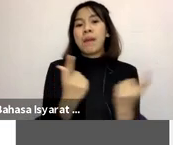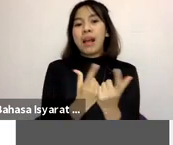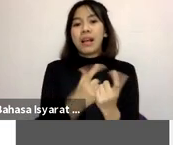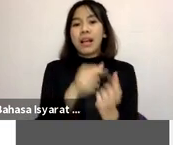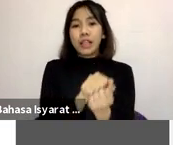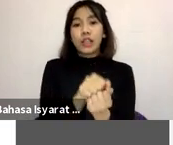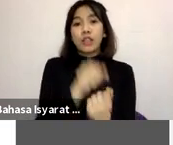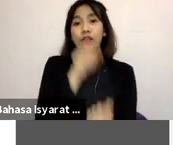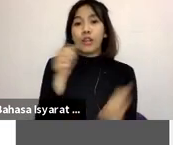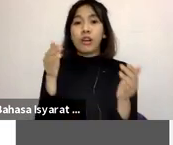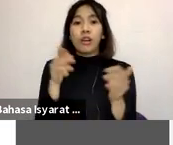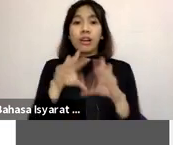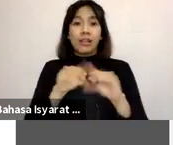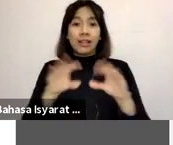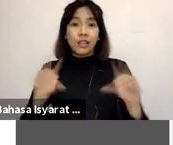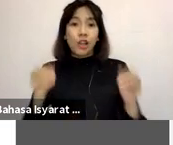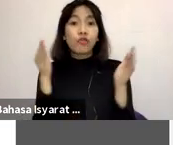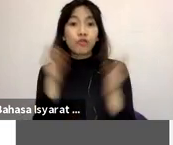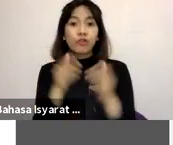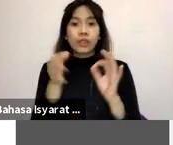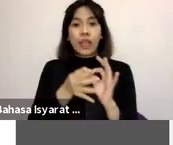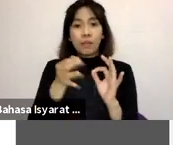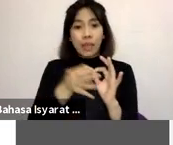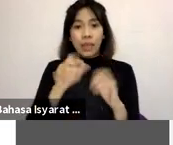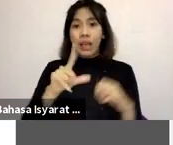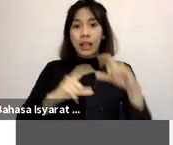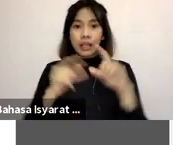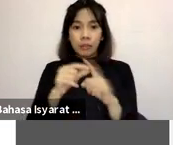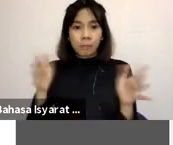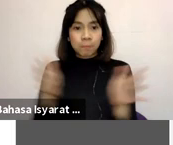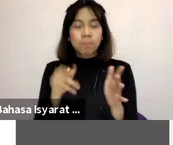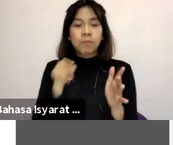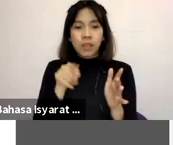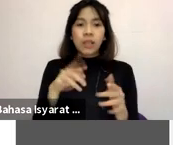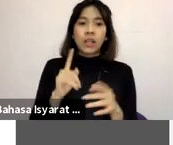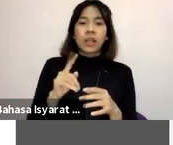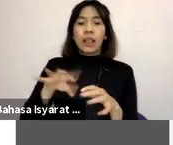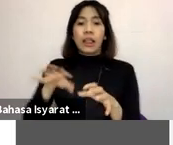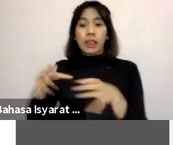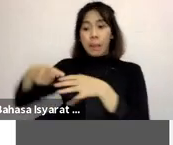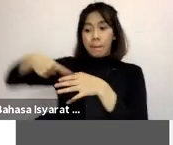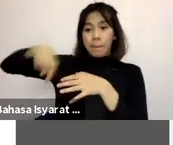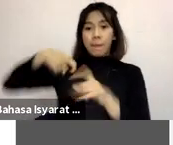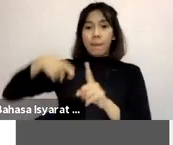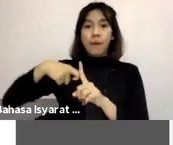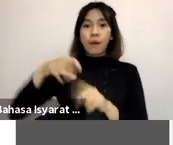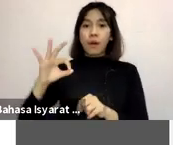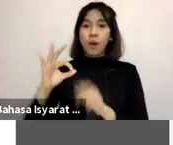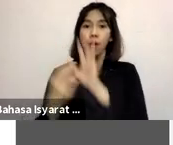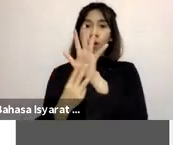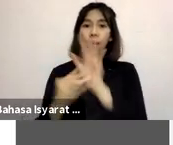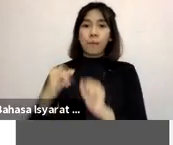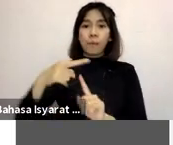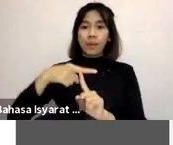ini eh di komite sejak nya boleh dibilang sejak awal itu kami tahu bahwa